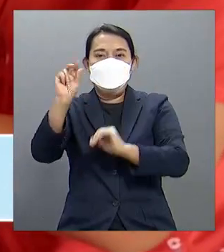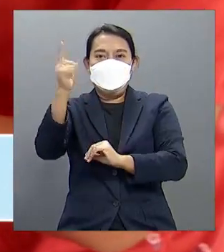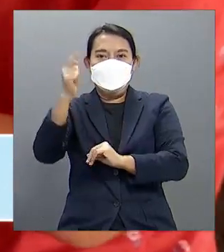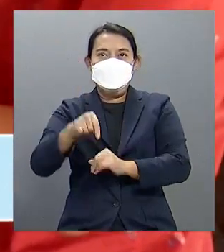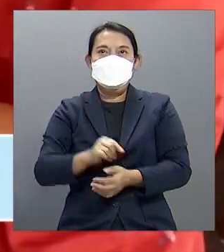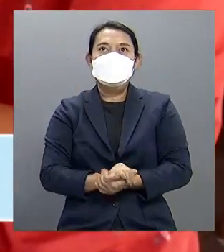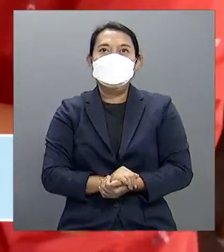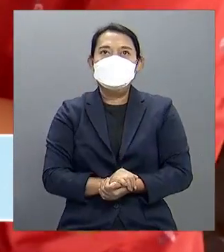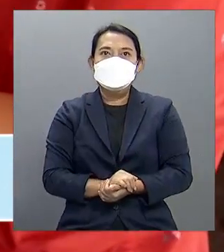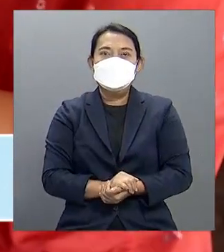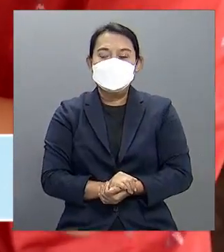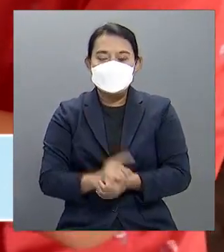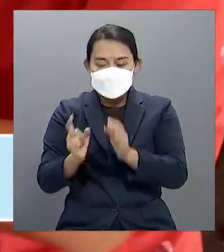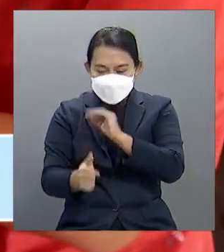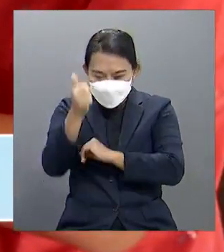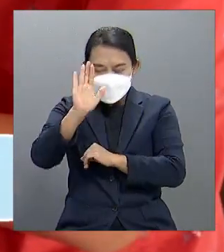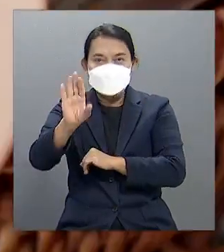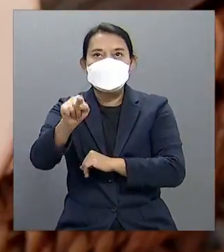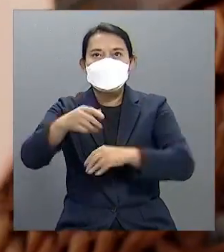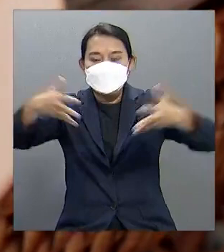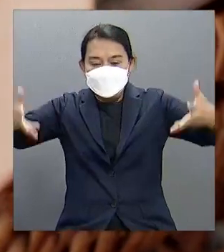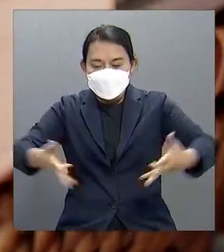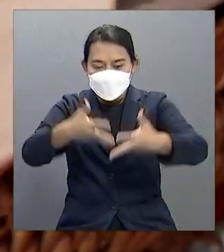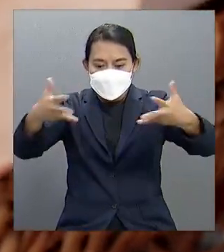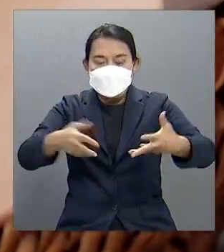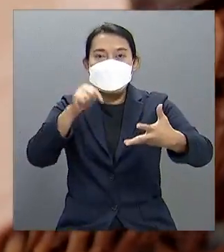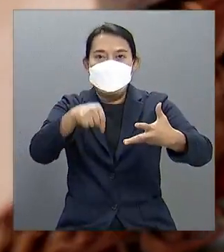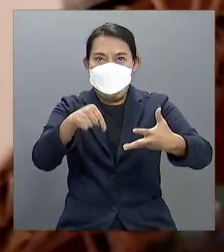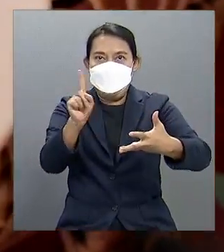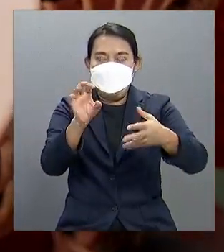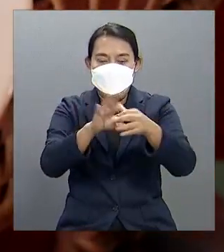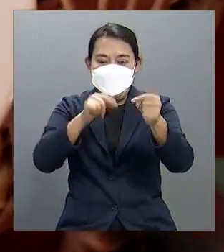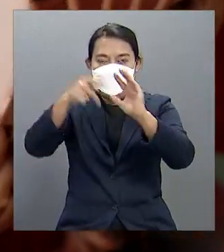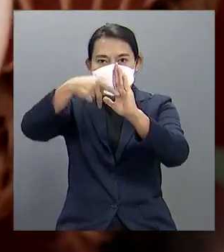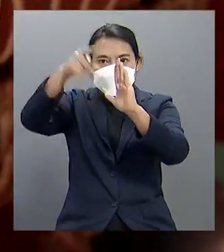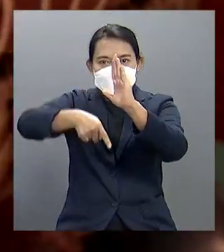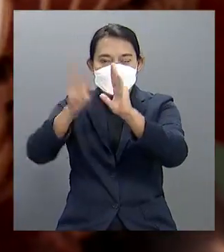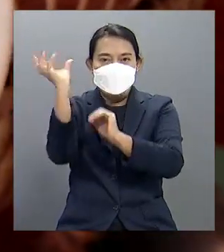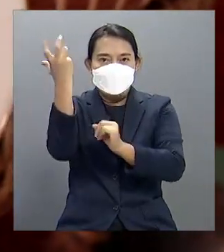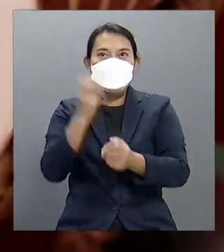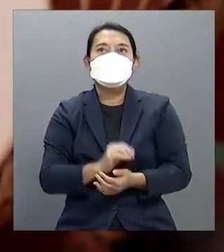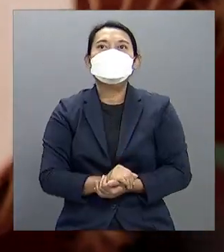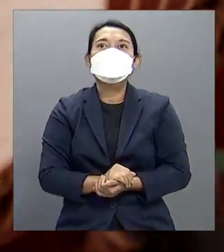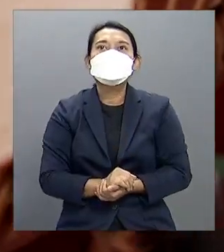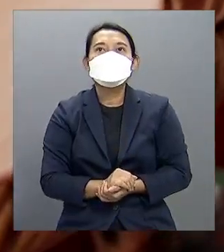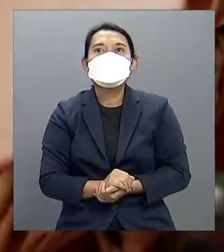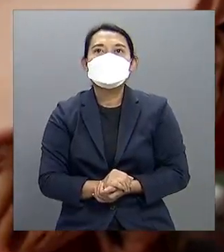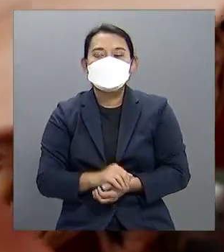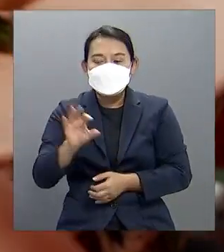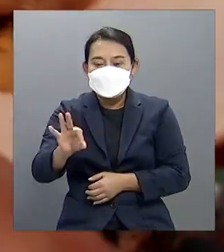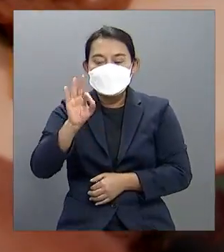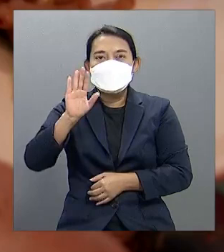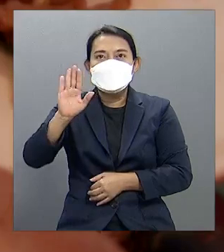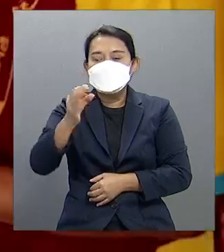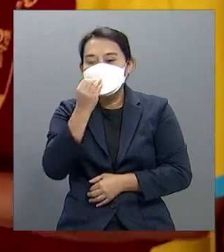ที่สุดในพิษโลกอ่ะนะครับ ยืนหนึ่งในผัดไทยพิษณุโลก จนการท่องเที่ยวแห่งประเทศไทยเนี่ยเขาเลือกให้เป็นอาหารถิ่นประเทศไทยโดยสำนักงาน